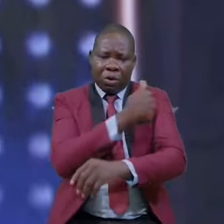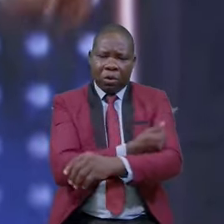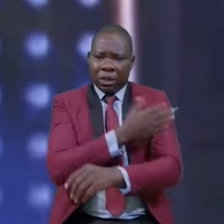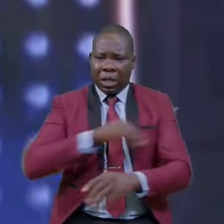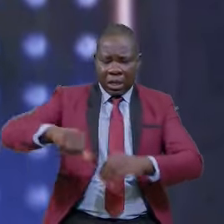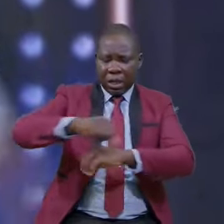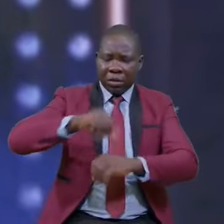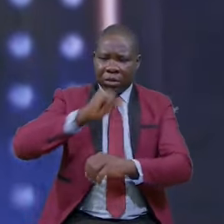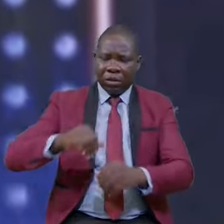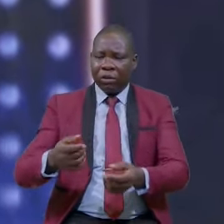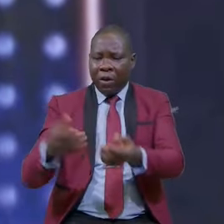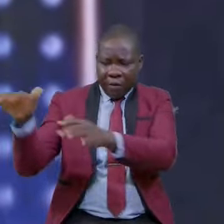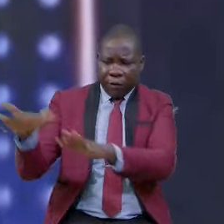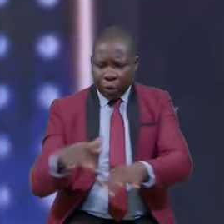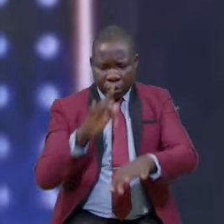touche tout le monde,